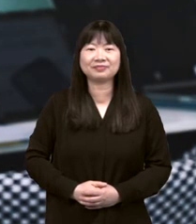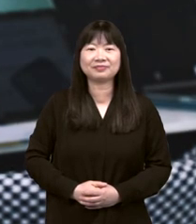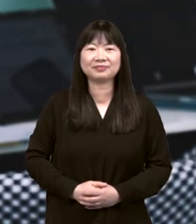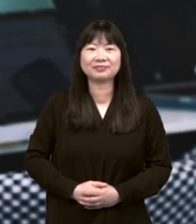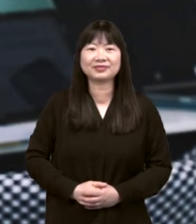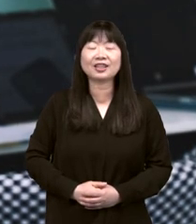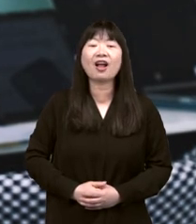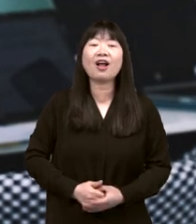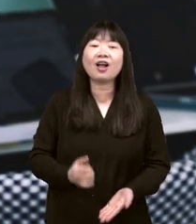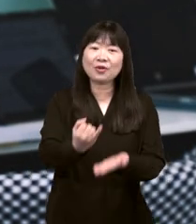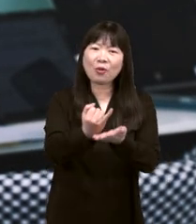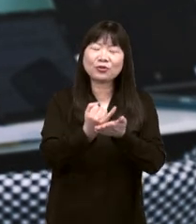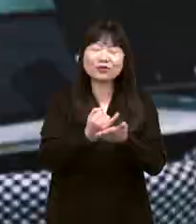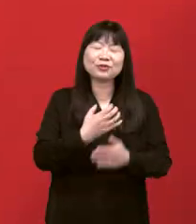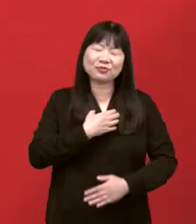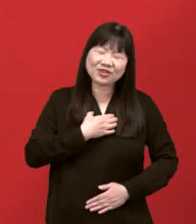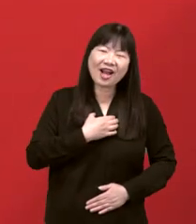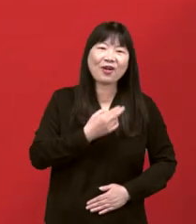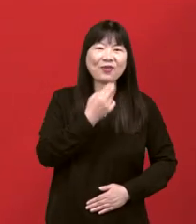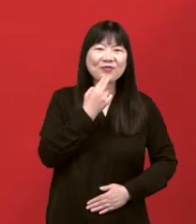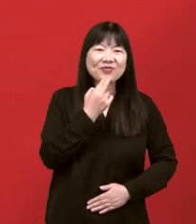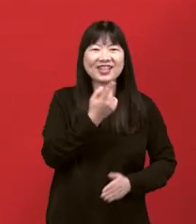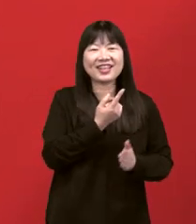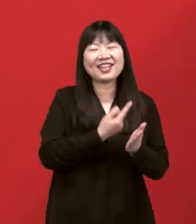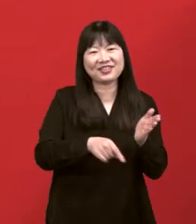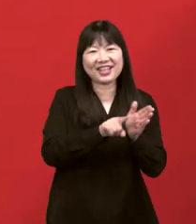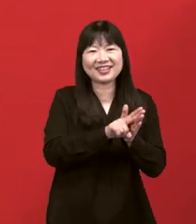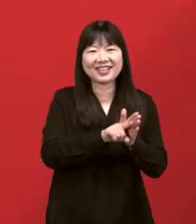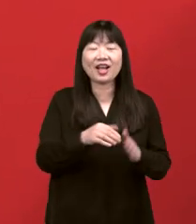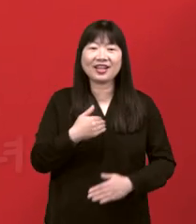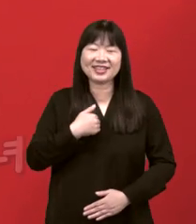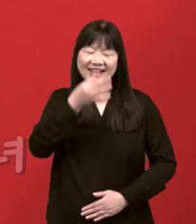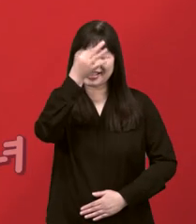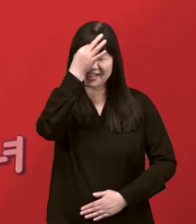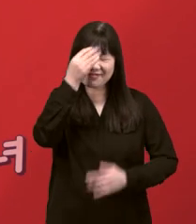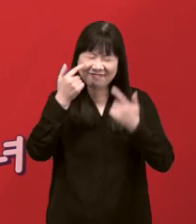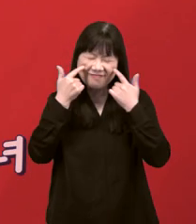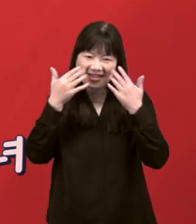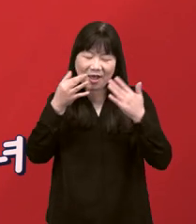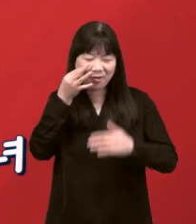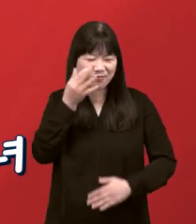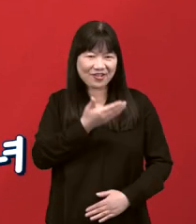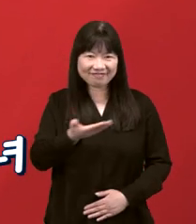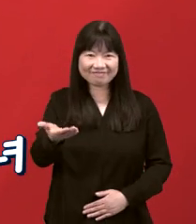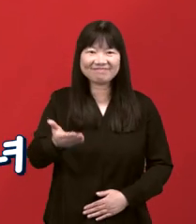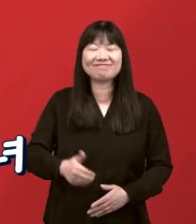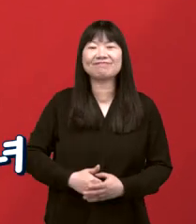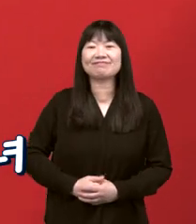손님이 더 이상 불안해하시지 않게 제 실력을 본격적으로 보여드려야겠어요.